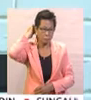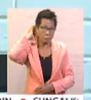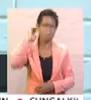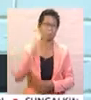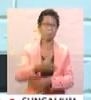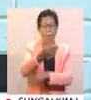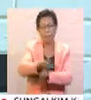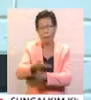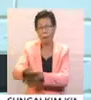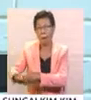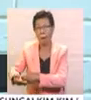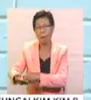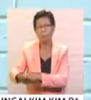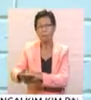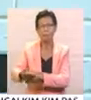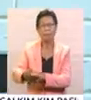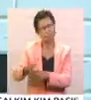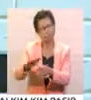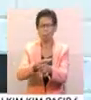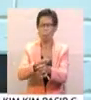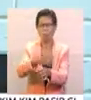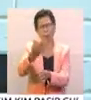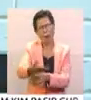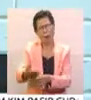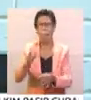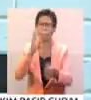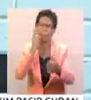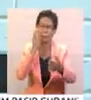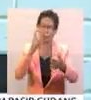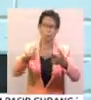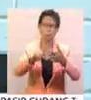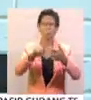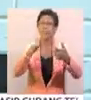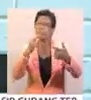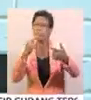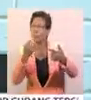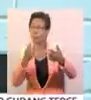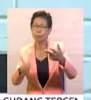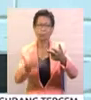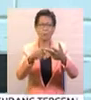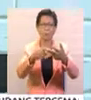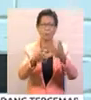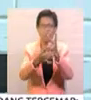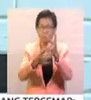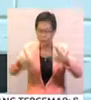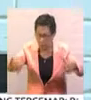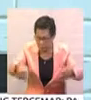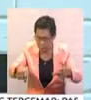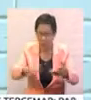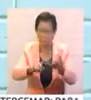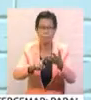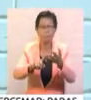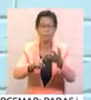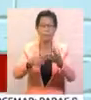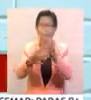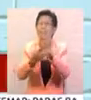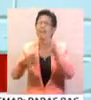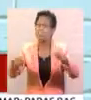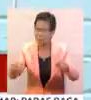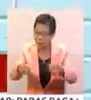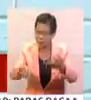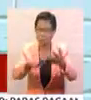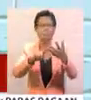Bekalan bahan perlu masih lagi mencukupi, beras, sayur, minyak masak, beras, minyak masak,